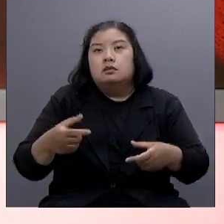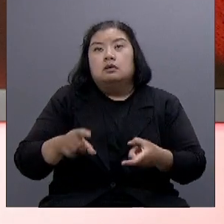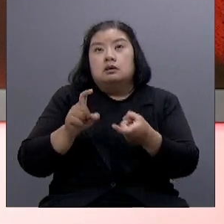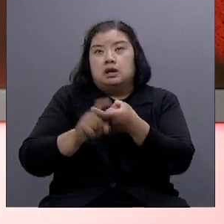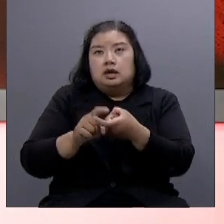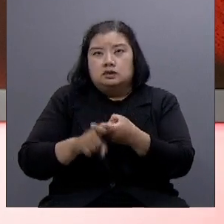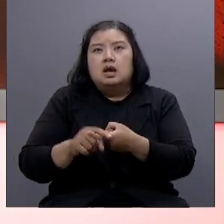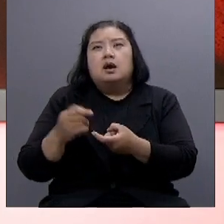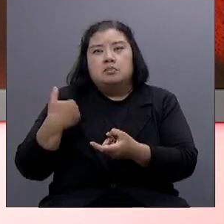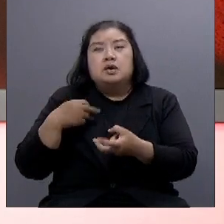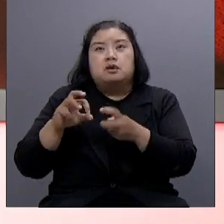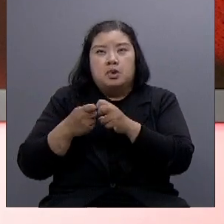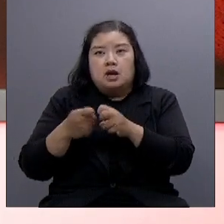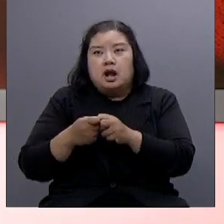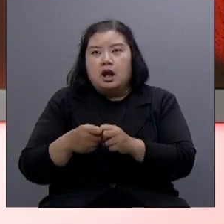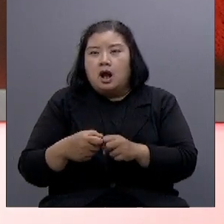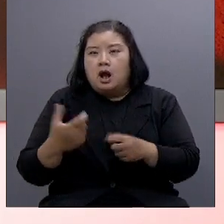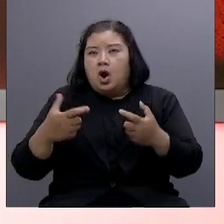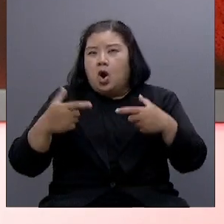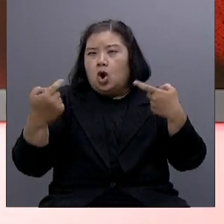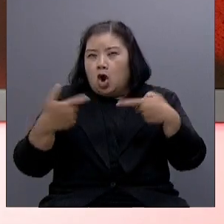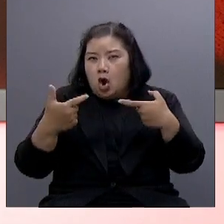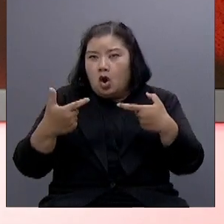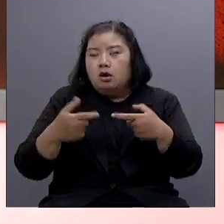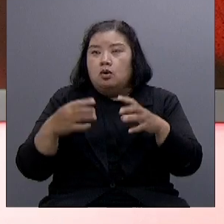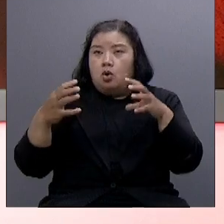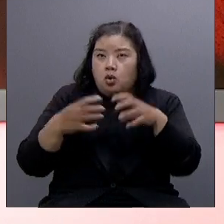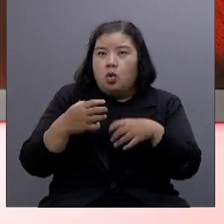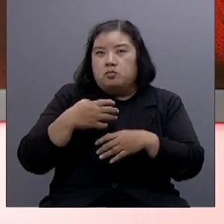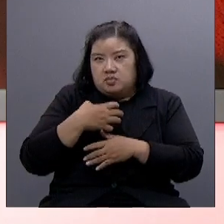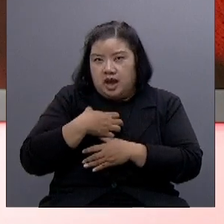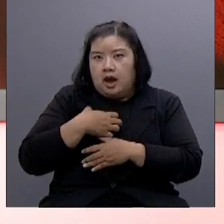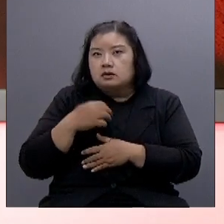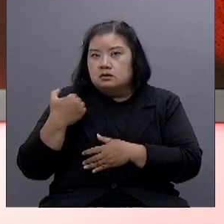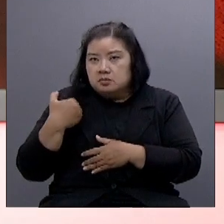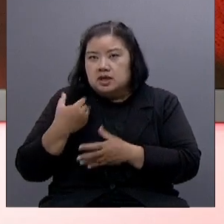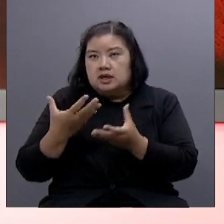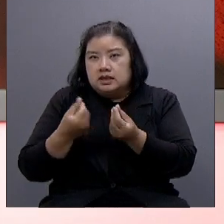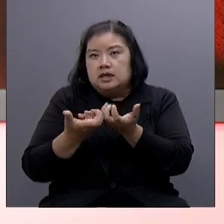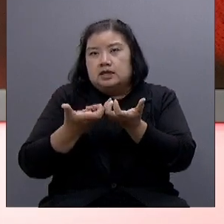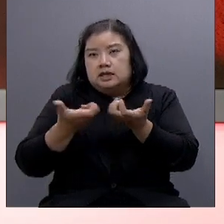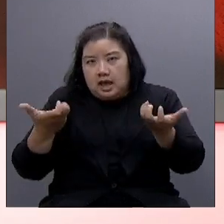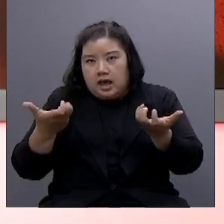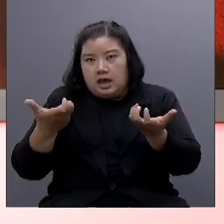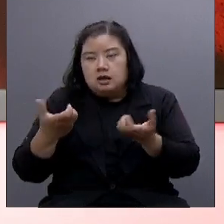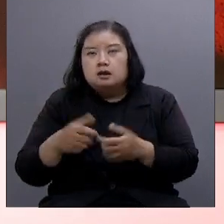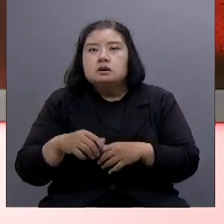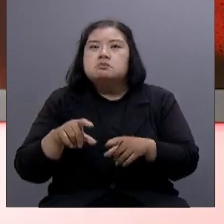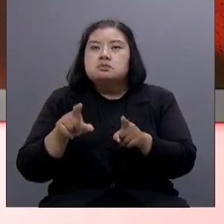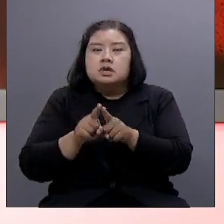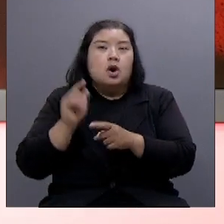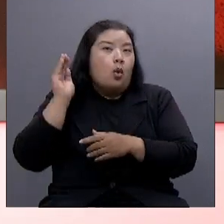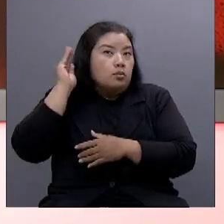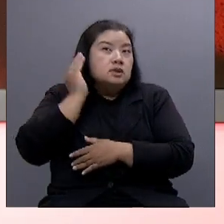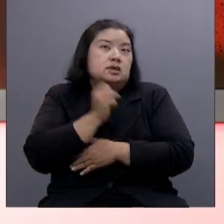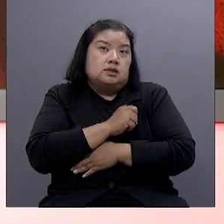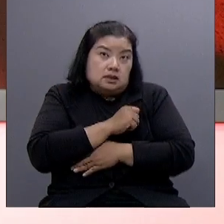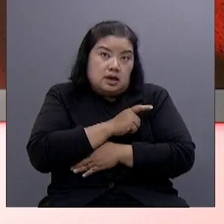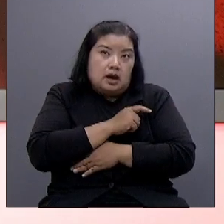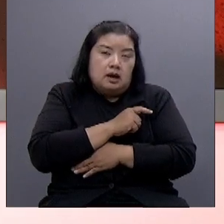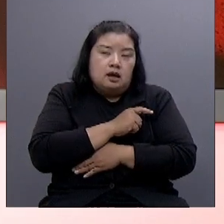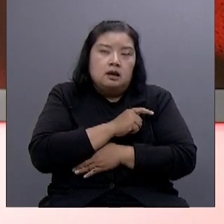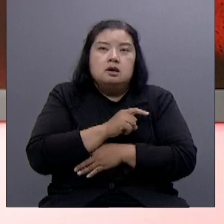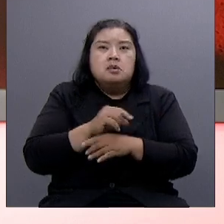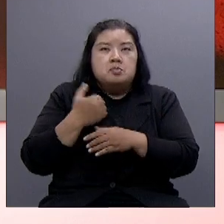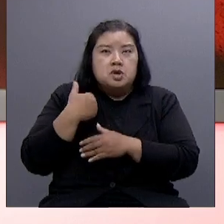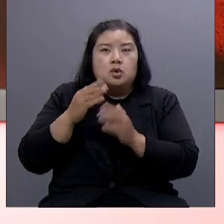หาเรื่องของการแบ่งแยกดินแดนแล้วก็ความขัดแย้งทางศาสนาค่ะและหลายฝ่ายมองว่าตอนนี้นะคะภัยก่อ